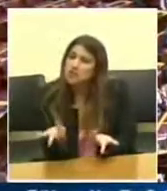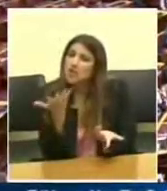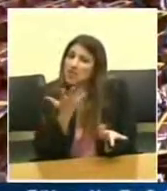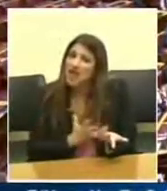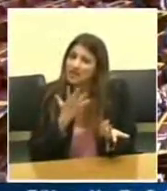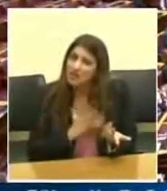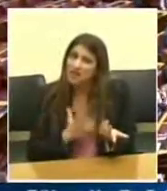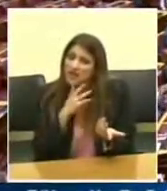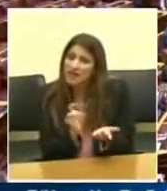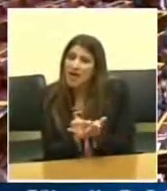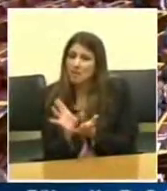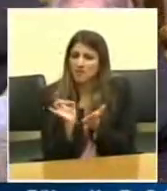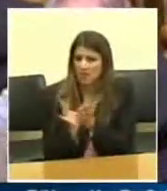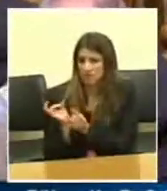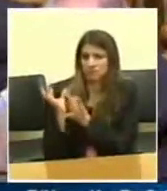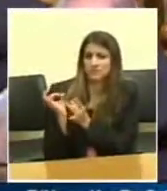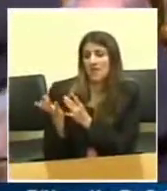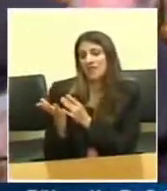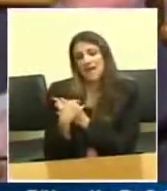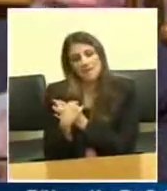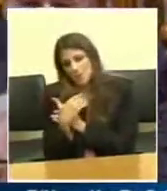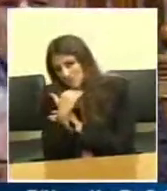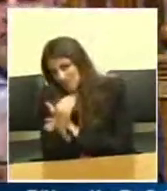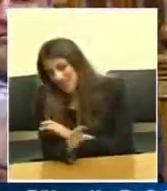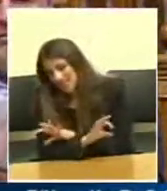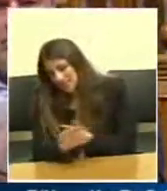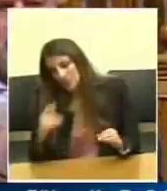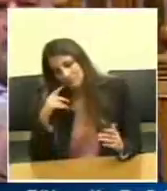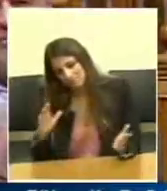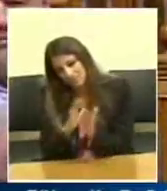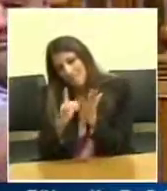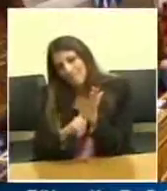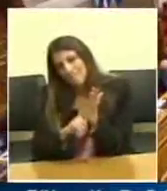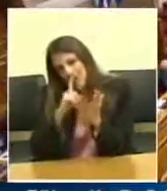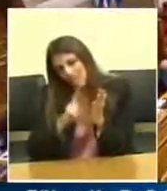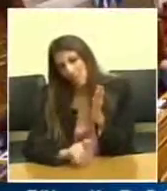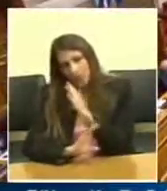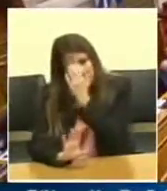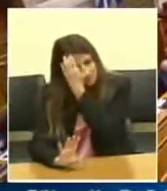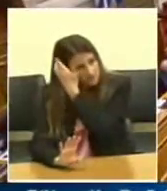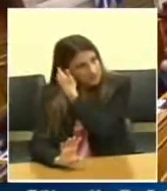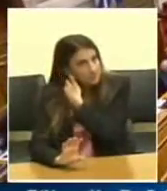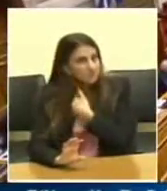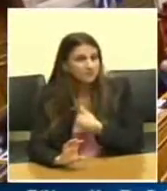λιβάνι να τα αποφύγετε. Δεν θα τα αποφύγετε αυτά. Καταλάβετε το. Δεν θα τα αποφύγετε.